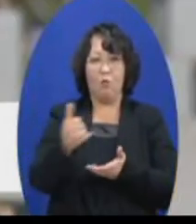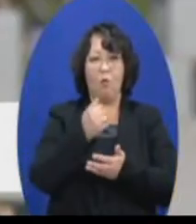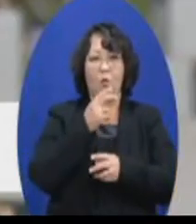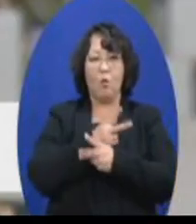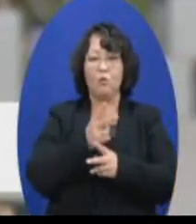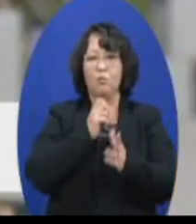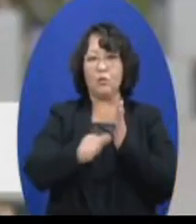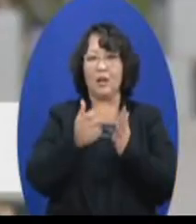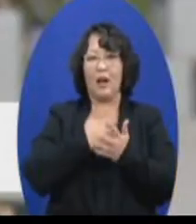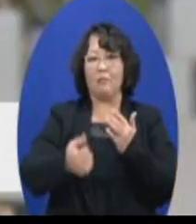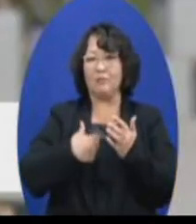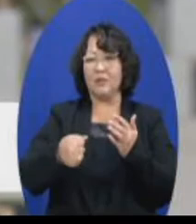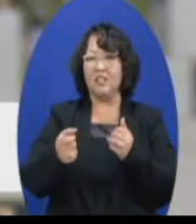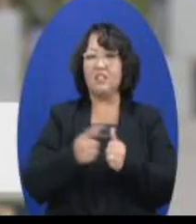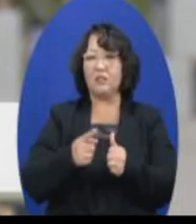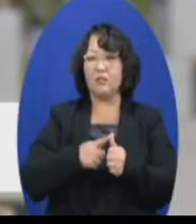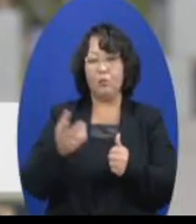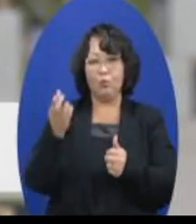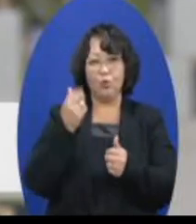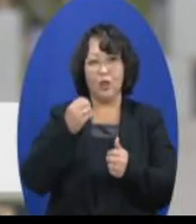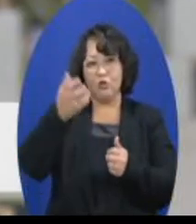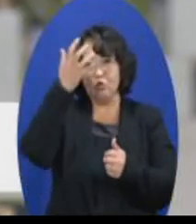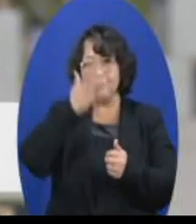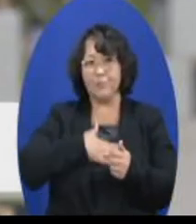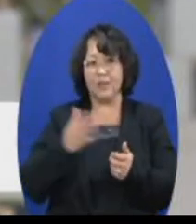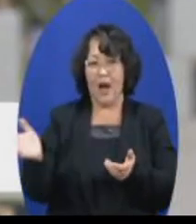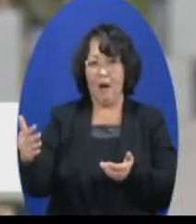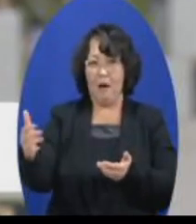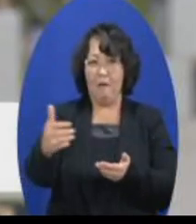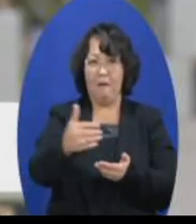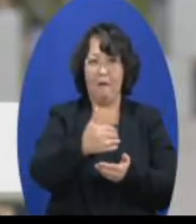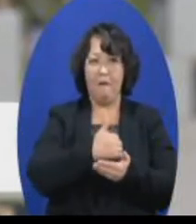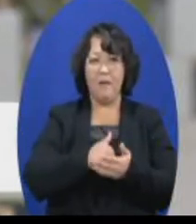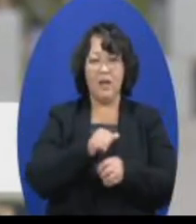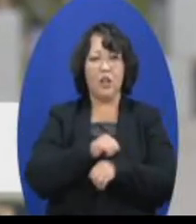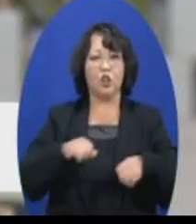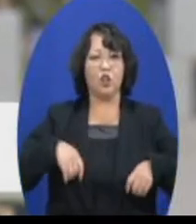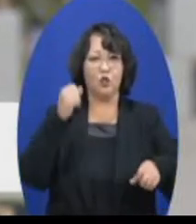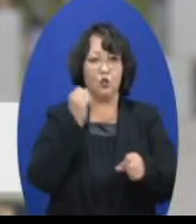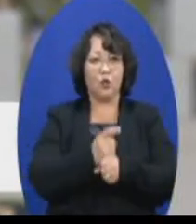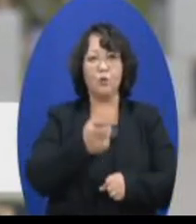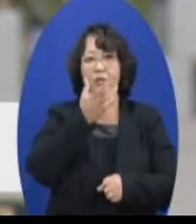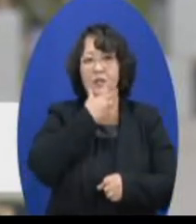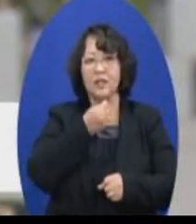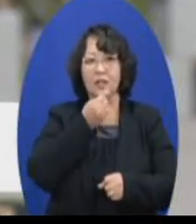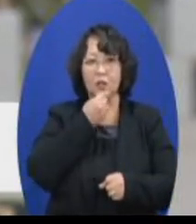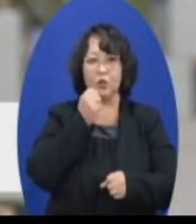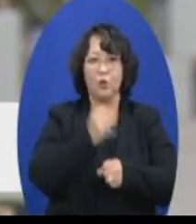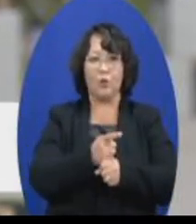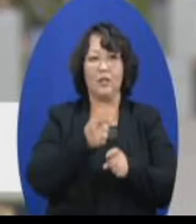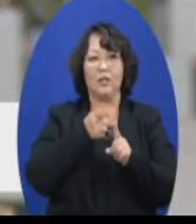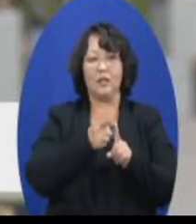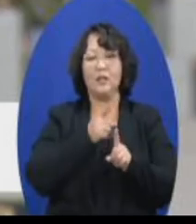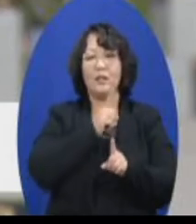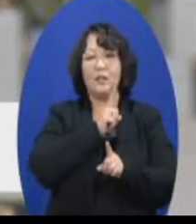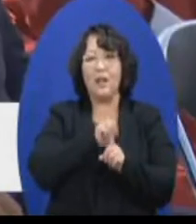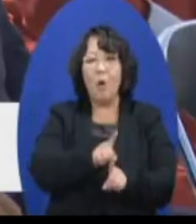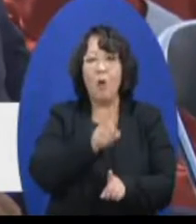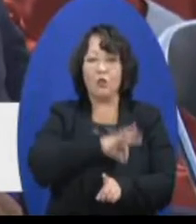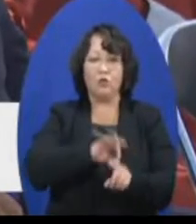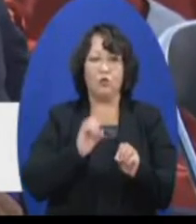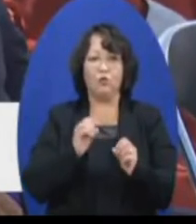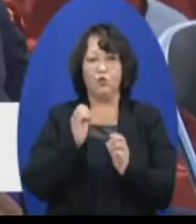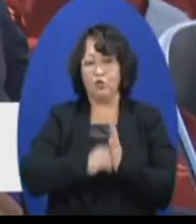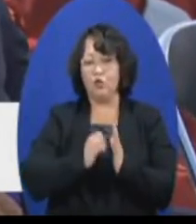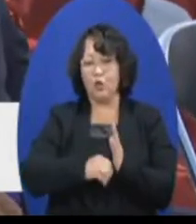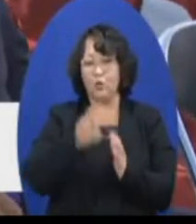басаар алдагдсан өмч хөрөнгө төрийн мэдгүүлд бид эргүүлэн авч өргөн олон түмэндээ зориулсан зориултаар нь ашиглах ёстой гэж үзэж